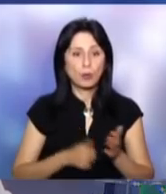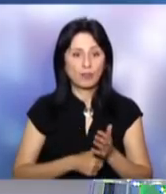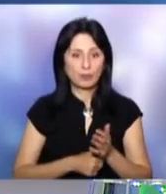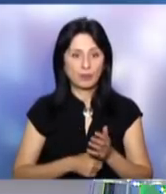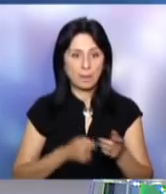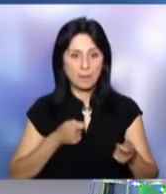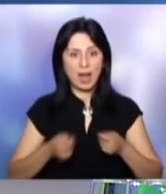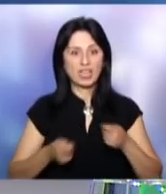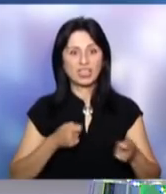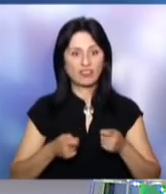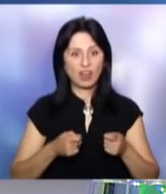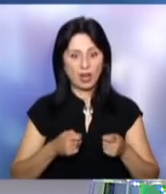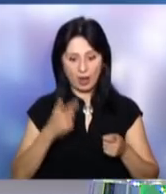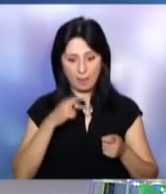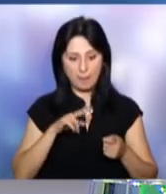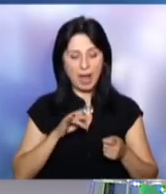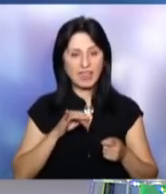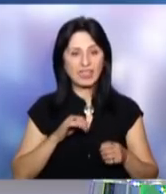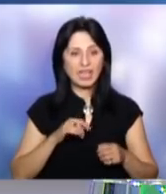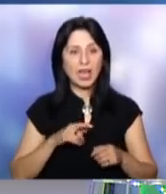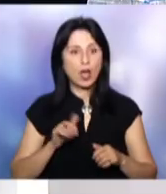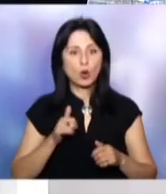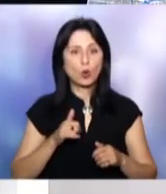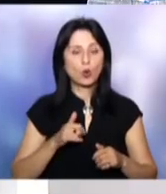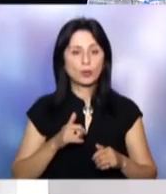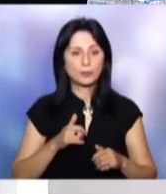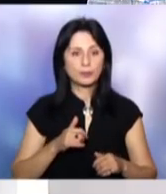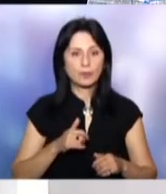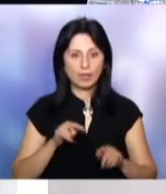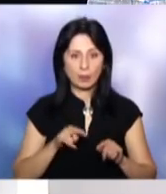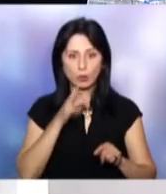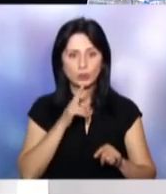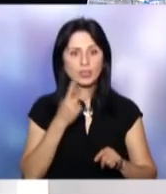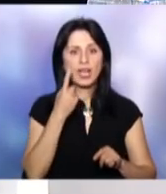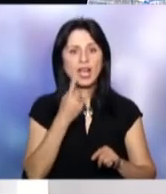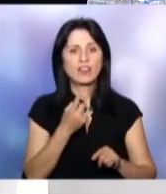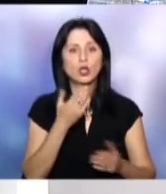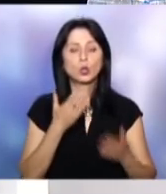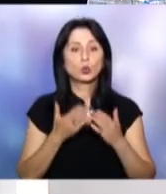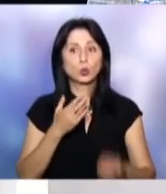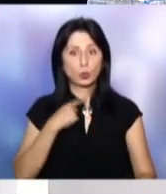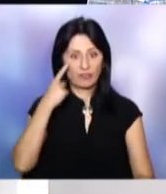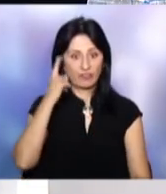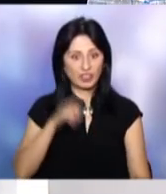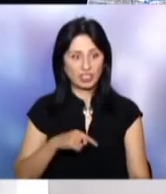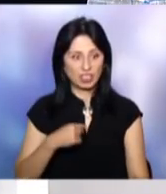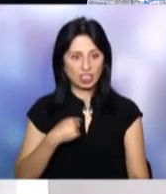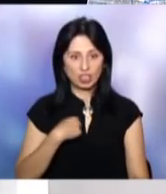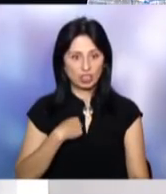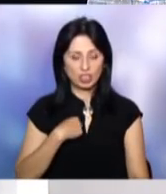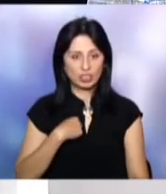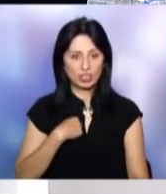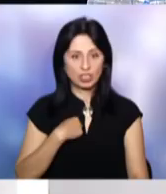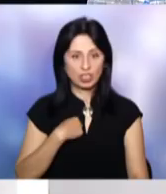ქვია მართვა, ჩვენ ვმართავთ პანიკურ შეტევას ამ დროს, როგორ უნდა ჩავთოთ პოზიტივად? ამ დროს ერთი რამ არის, რომ თუ კი ჩვენ გვეცოდინება, რომ ეს ჩვენ არ მოგვიტანს